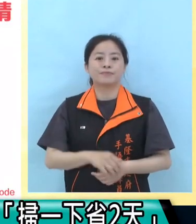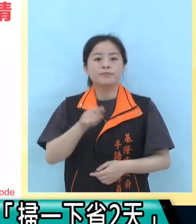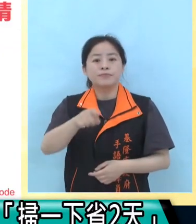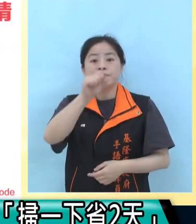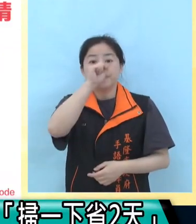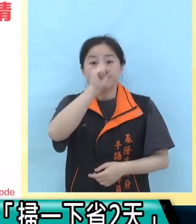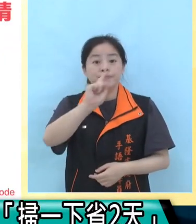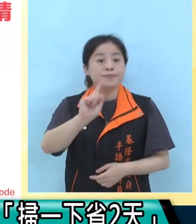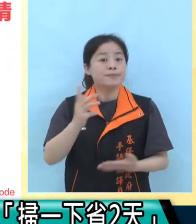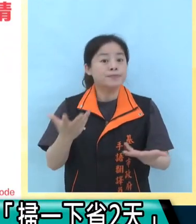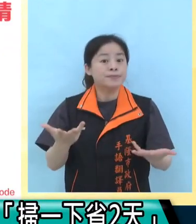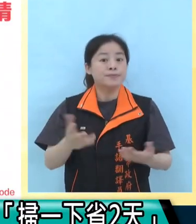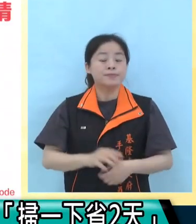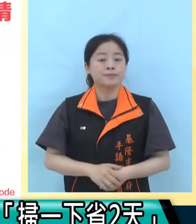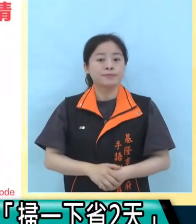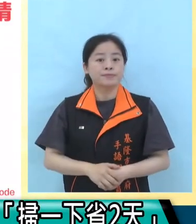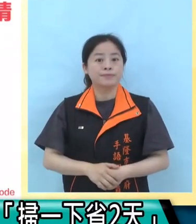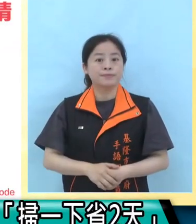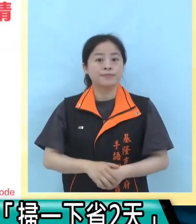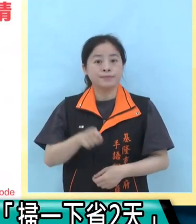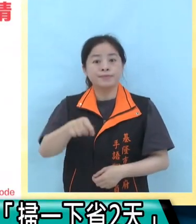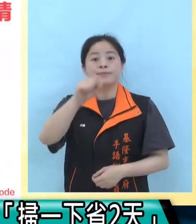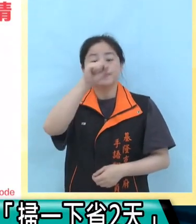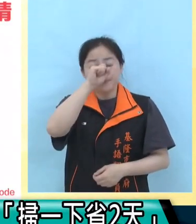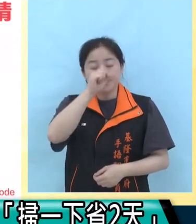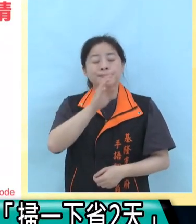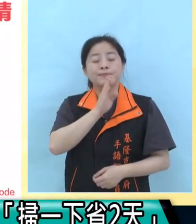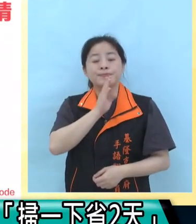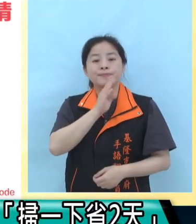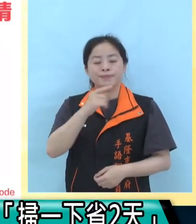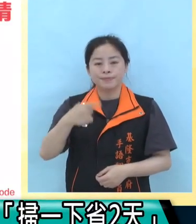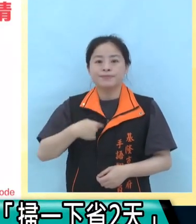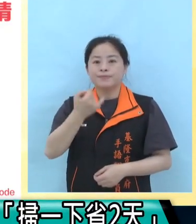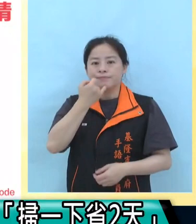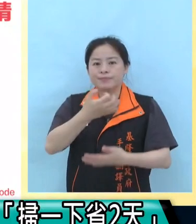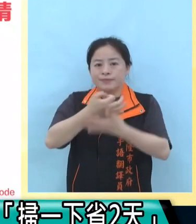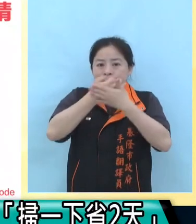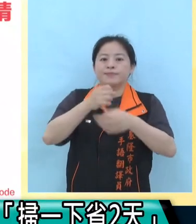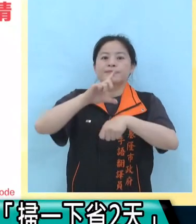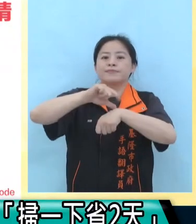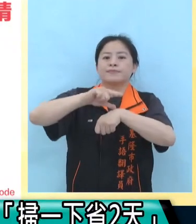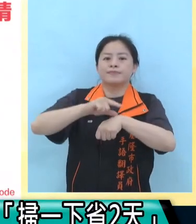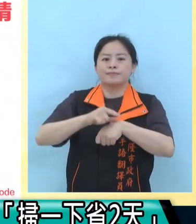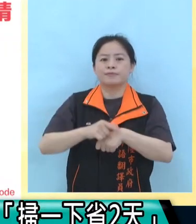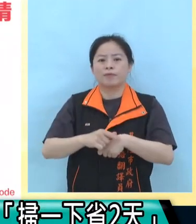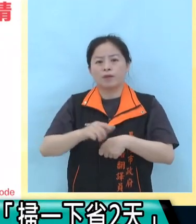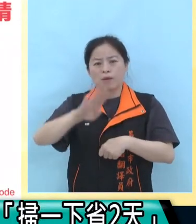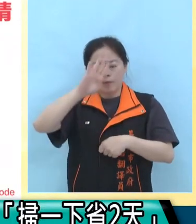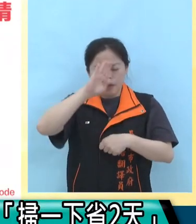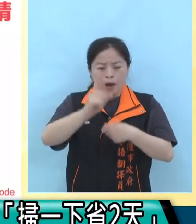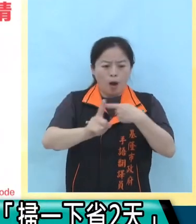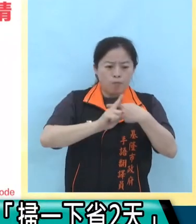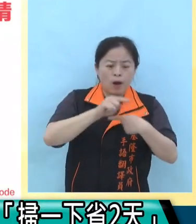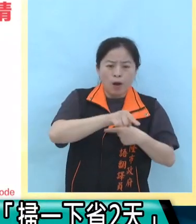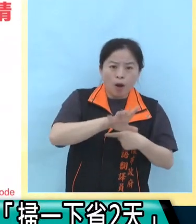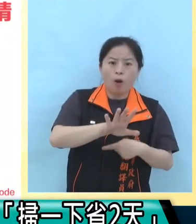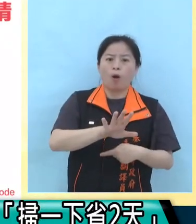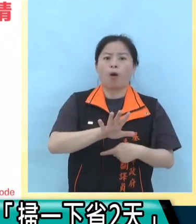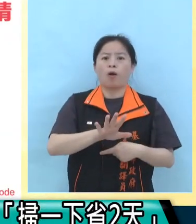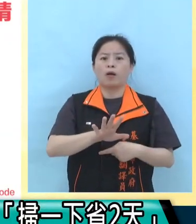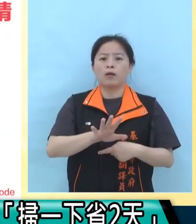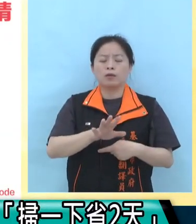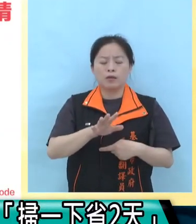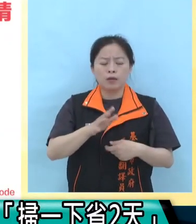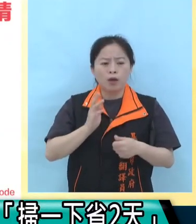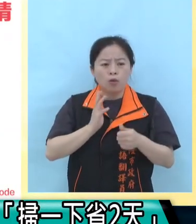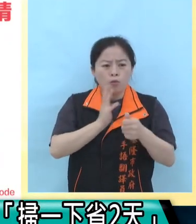么好处呢？这个好处就是我们可以省下确诊的民众在疫